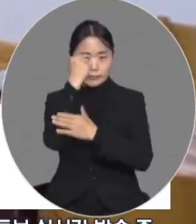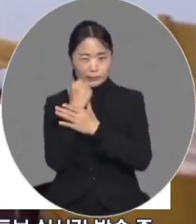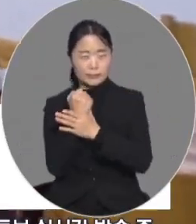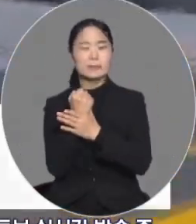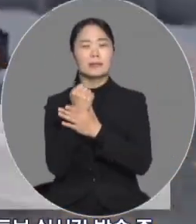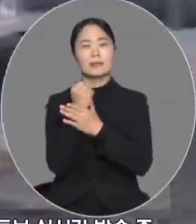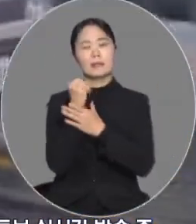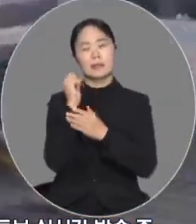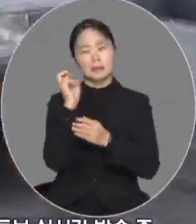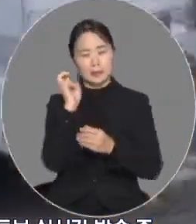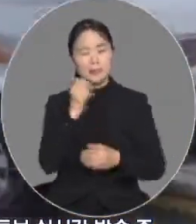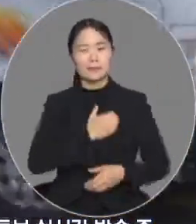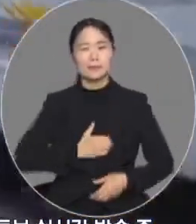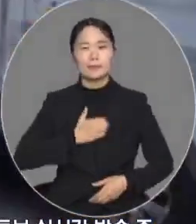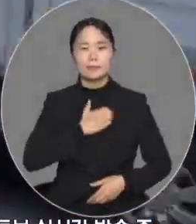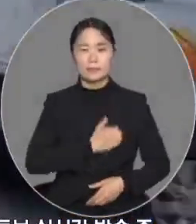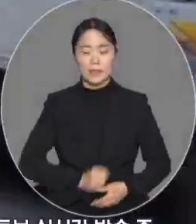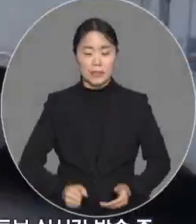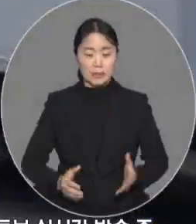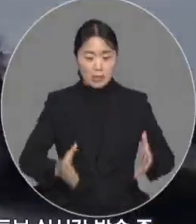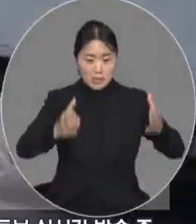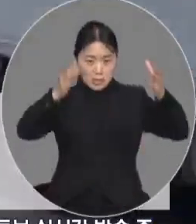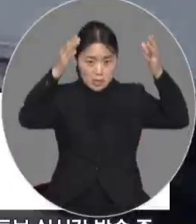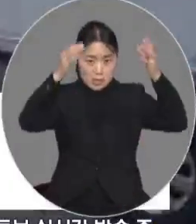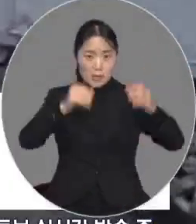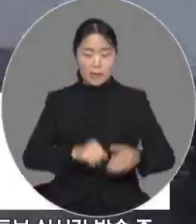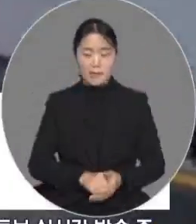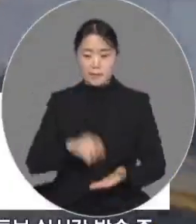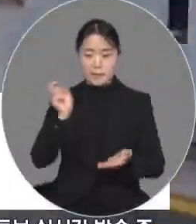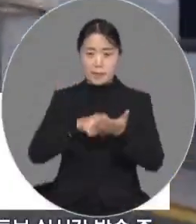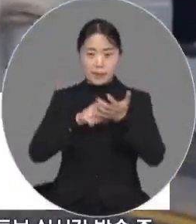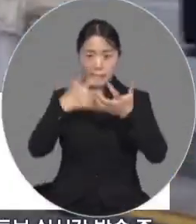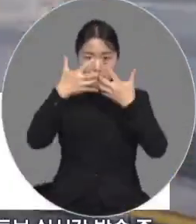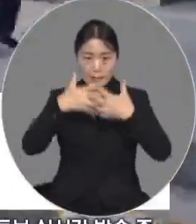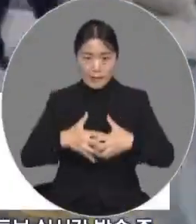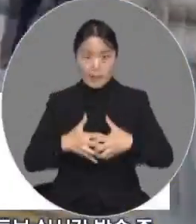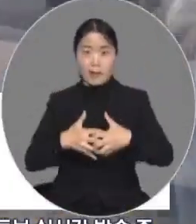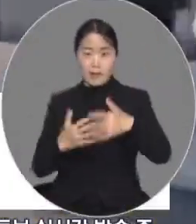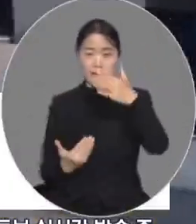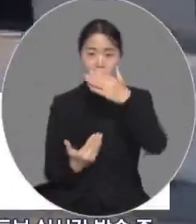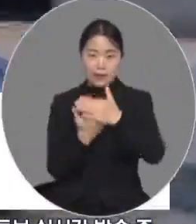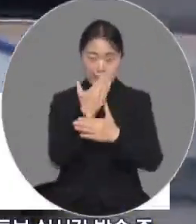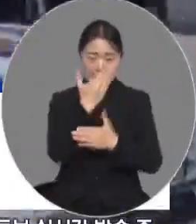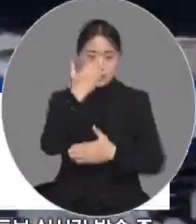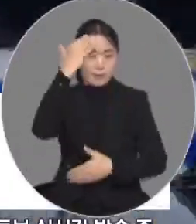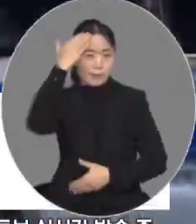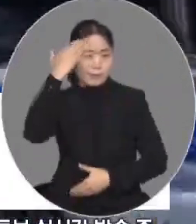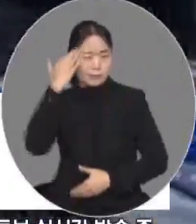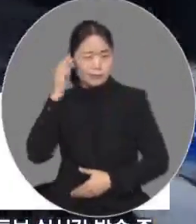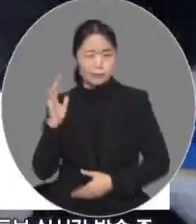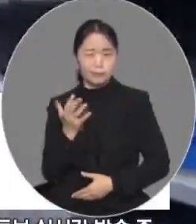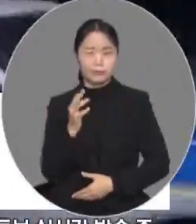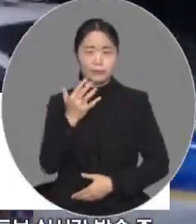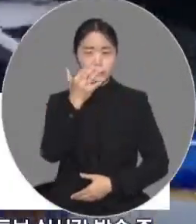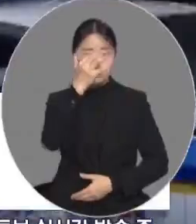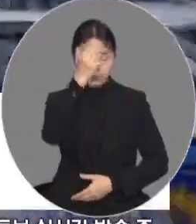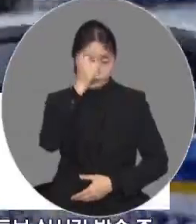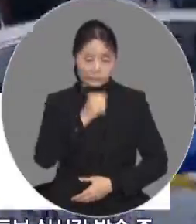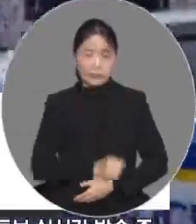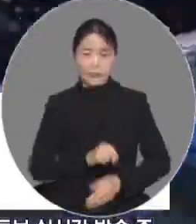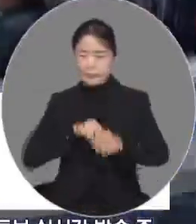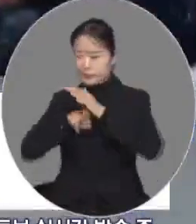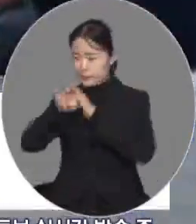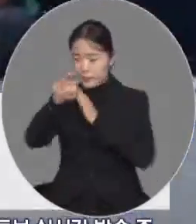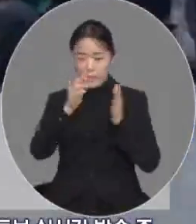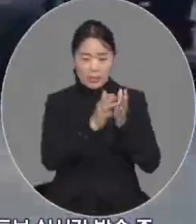했습니다. 건물 비상발전기 가동으로 검은 연기가 발생해 아파트 입주민 수십여 명이 대피하는